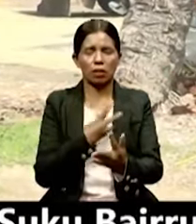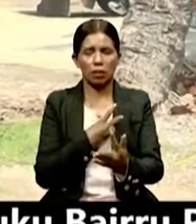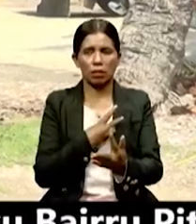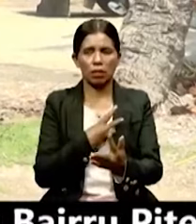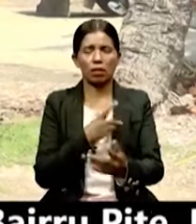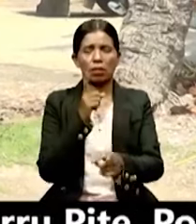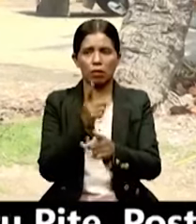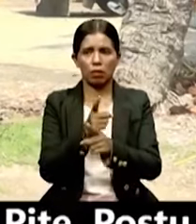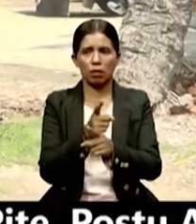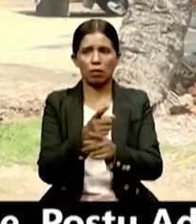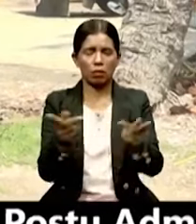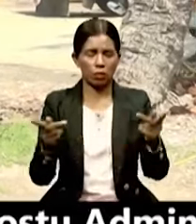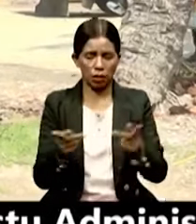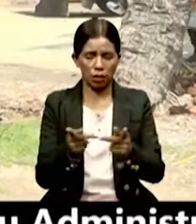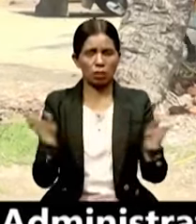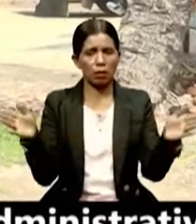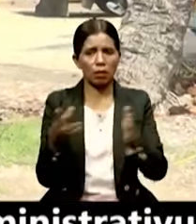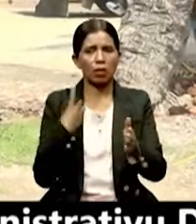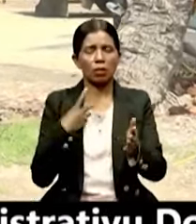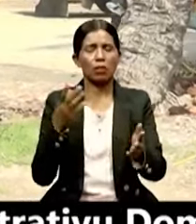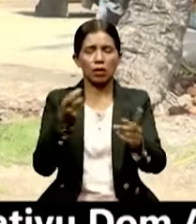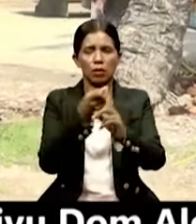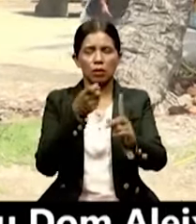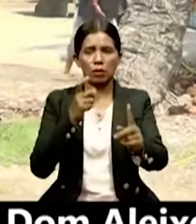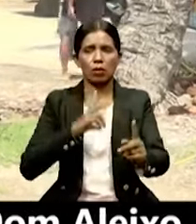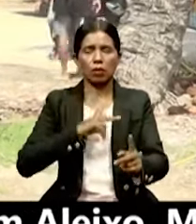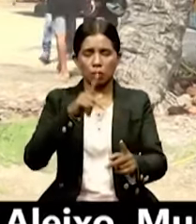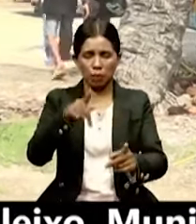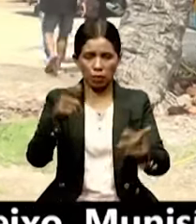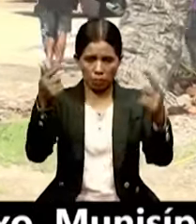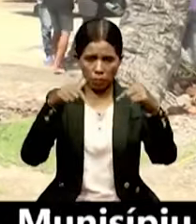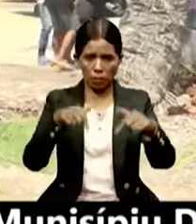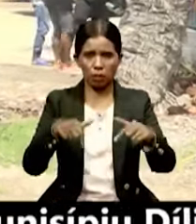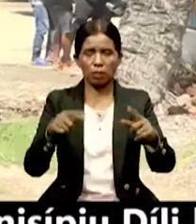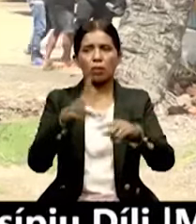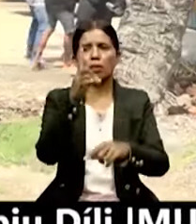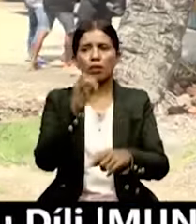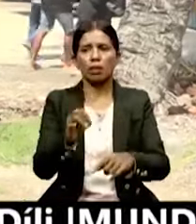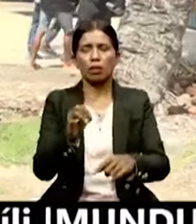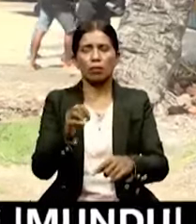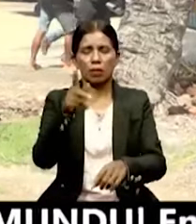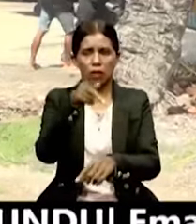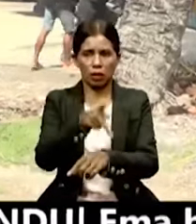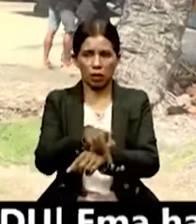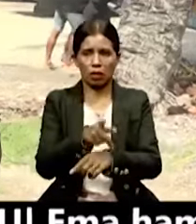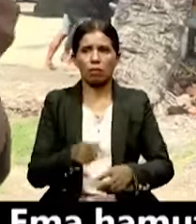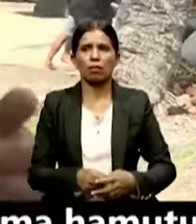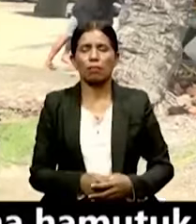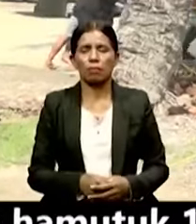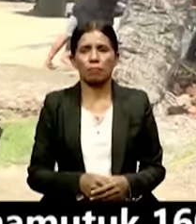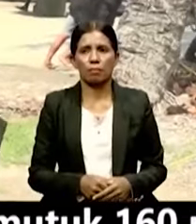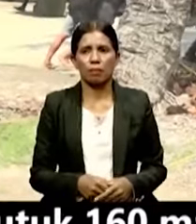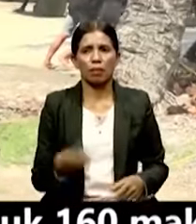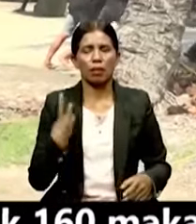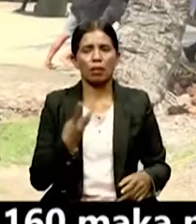bena realidade kata fatin ne baklot. Ami tama usi Los Palos mai. Mai to ya dilimos kalan. Entau